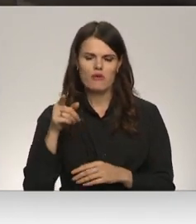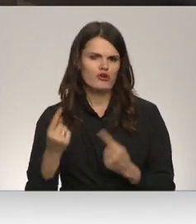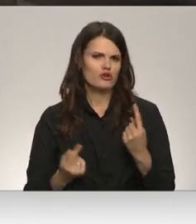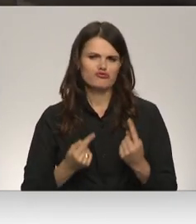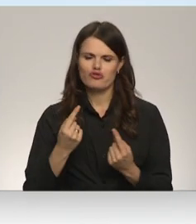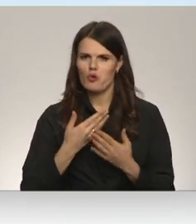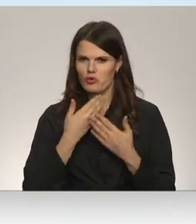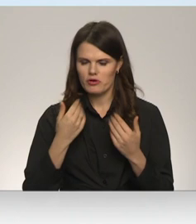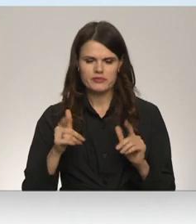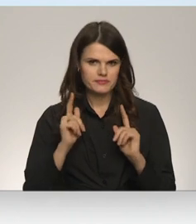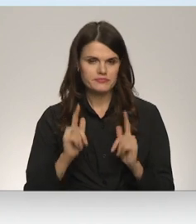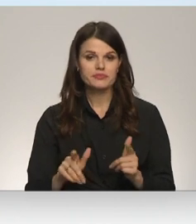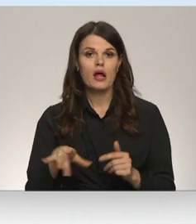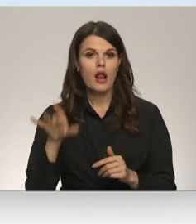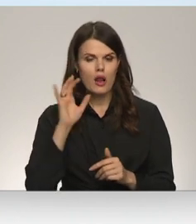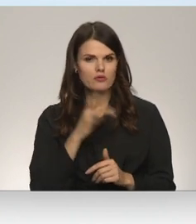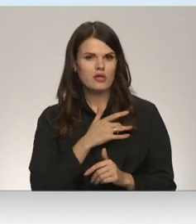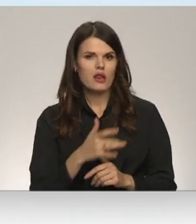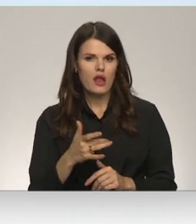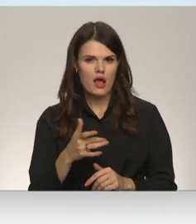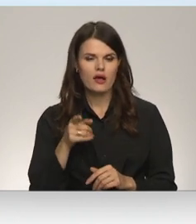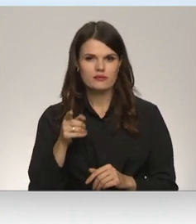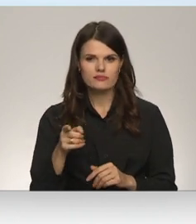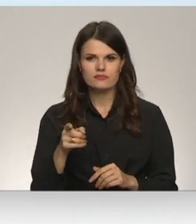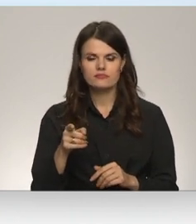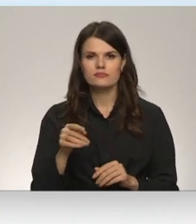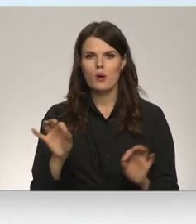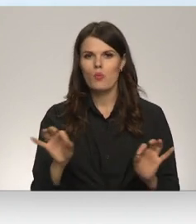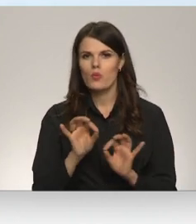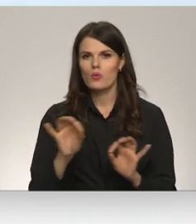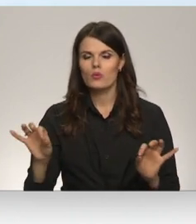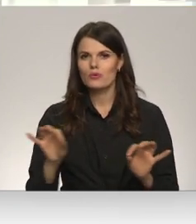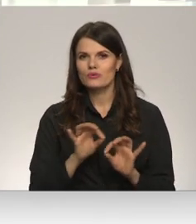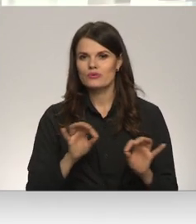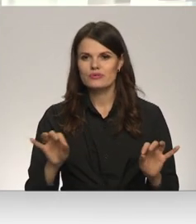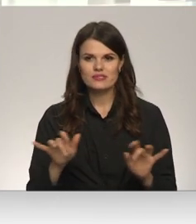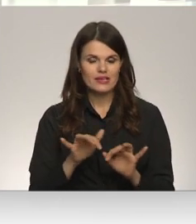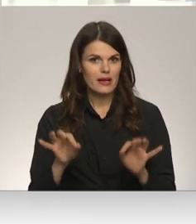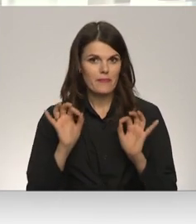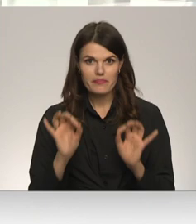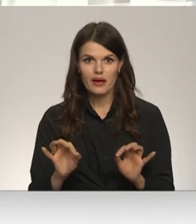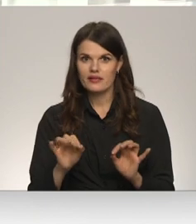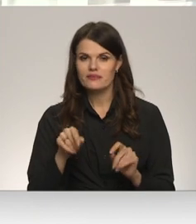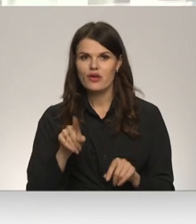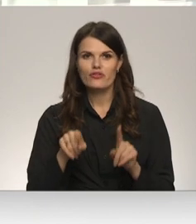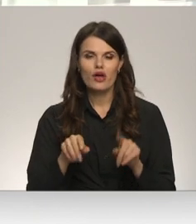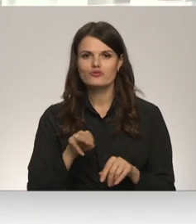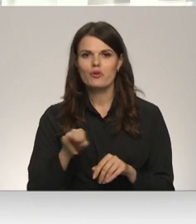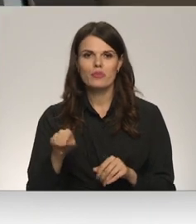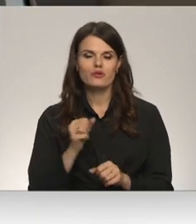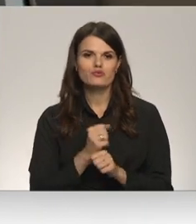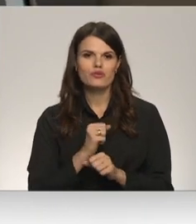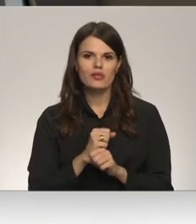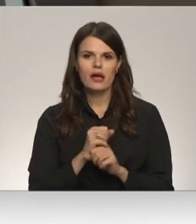nebija nemirkli. Lai gan klausoties šķiet, ka kāds to iespēlējis ar mūzikas instrumentu, patiesībā tas ir dažu minūšu darbs